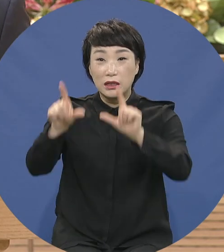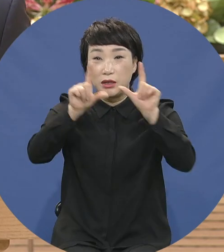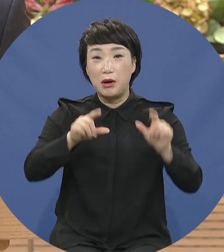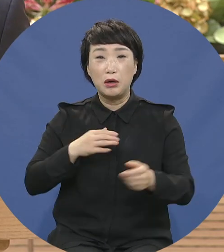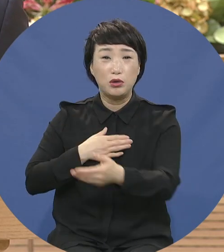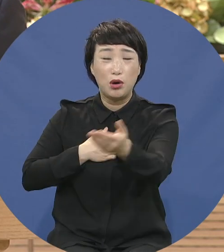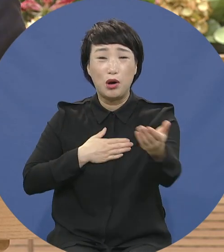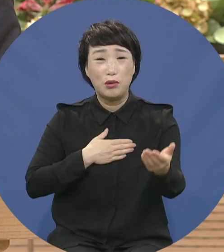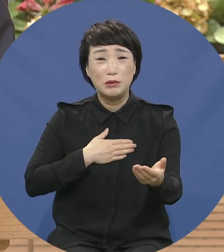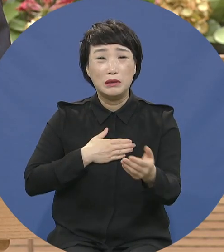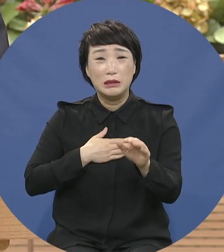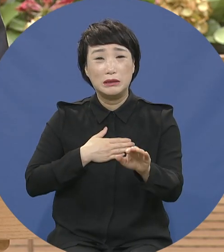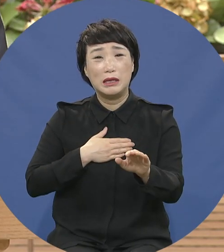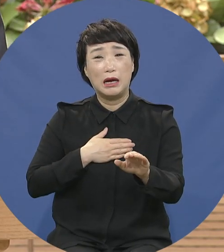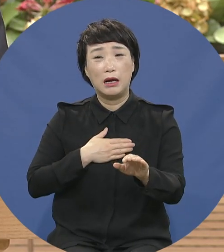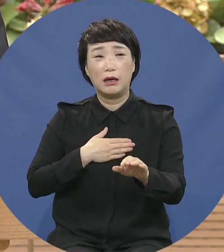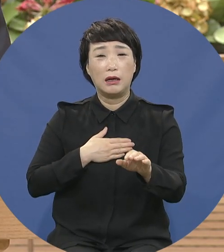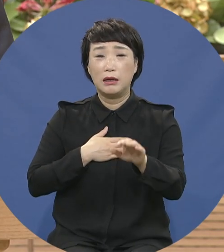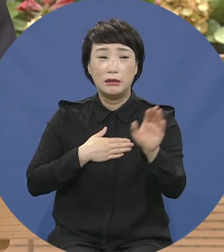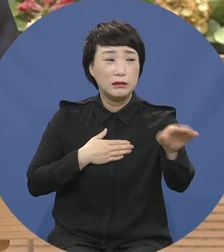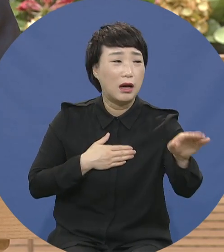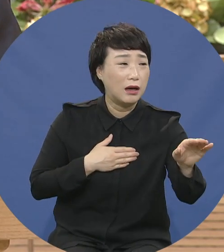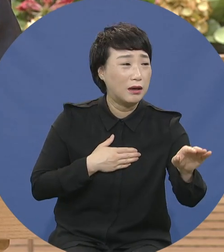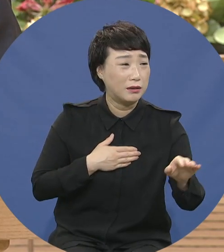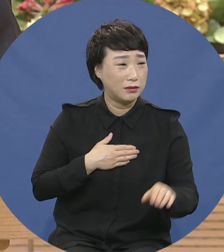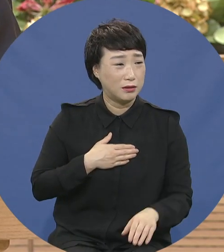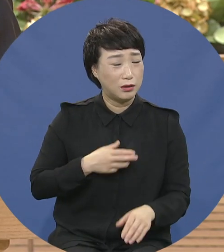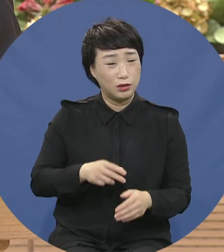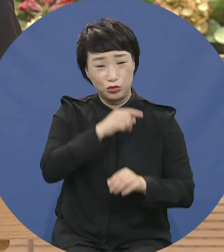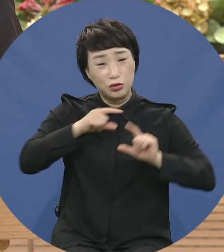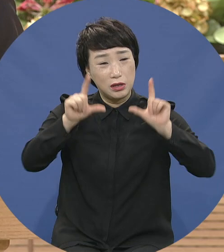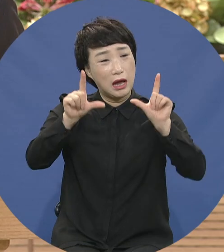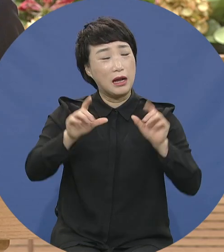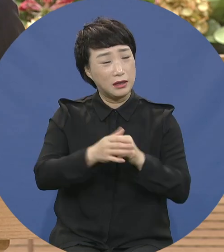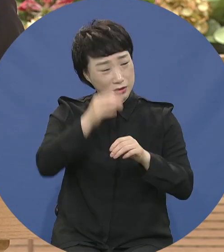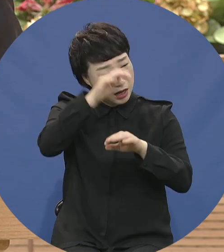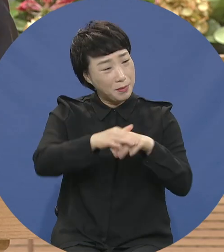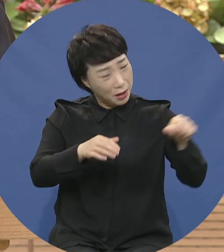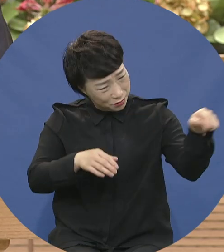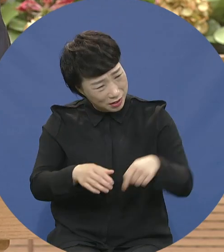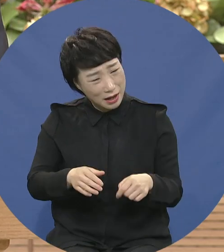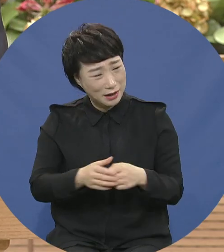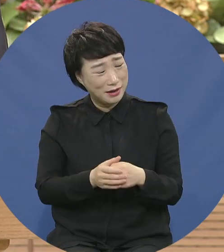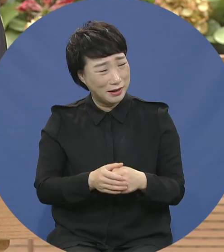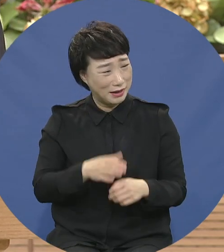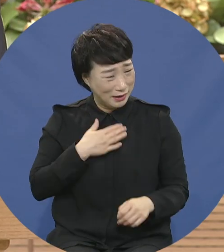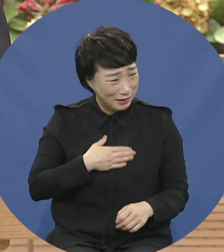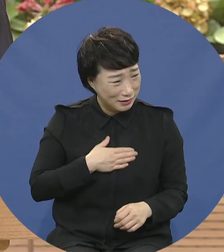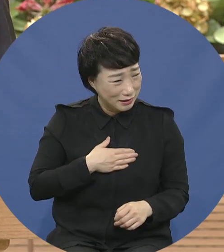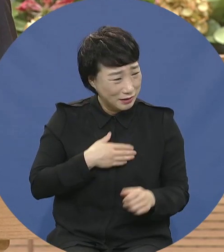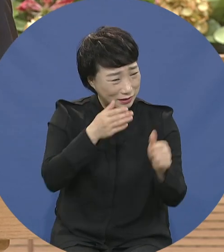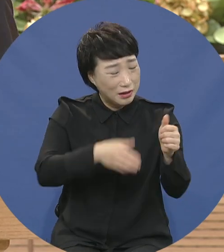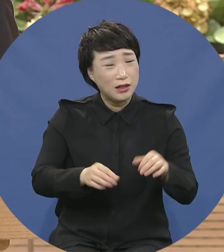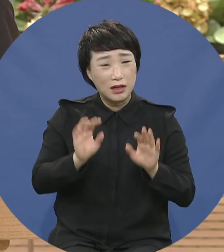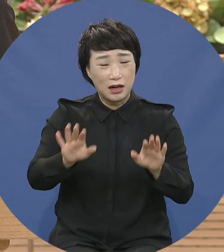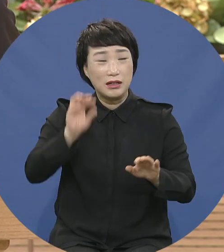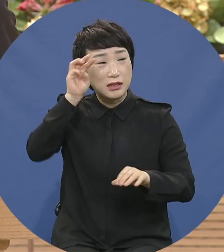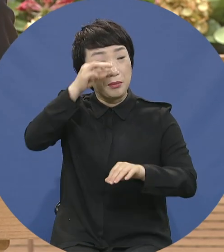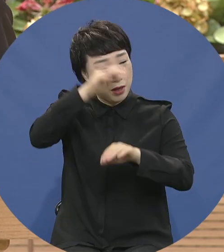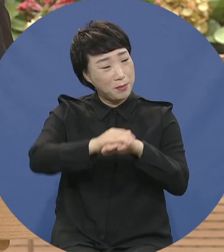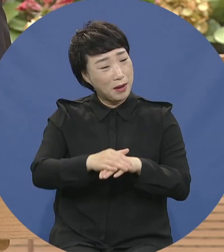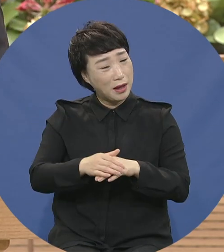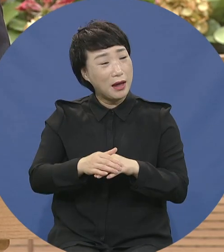신앙생활하는 사람이 여보시오, 주일날 좀 예배 드리러 나오시오, 3일 예배